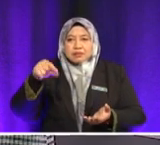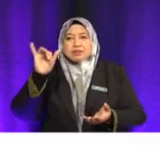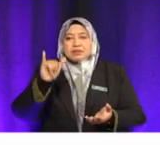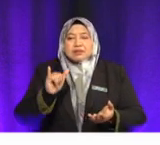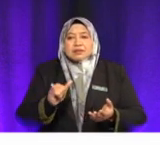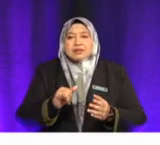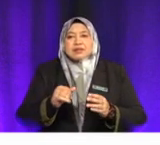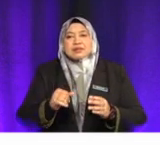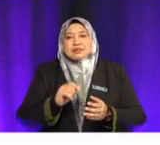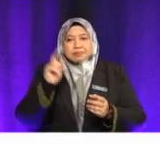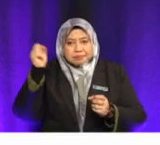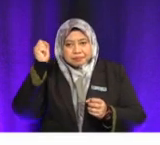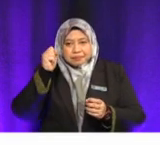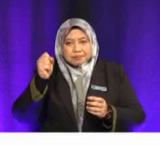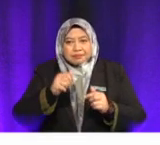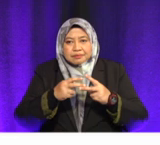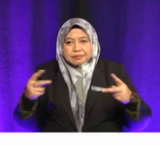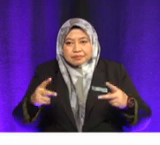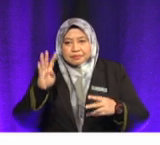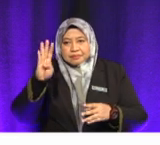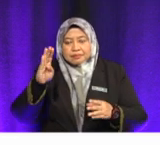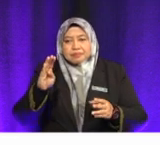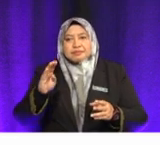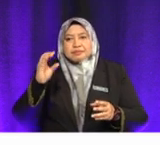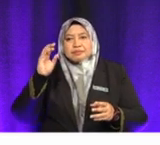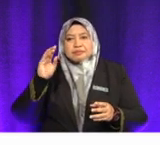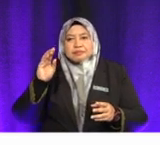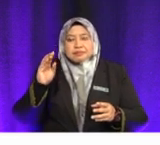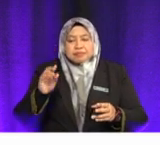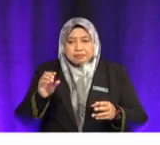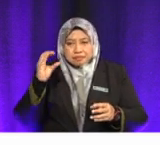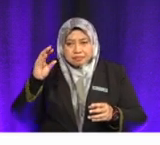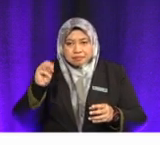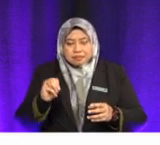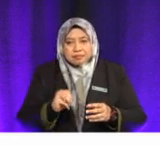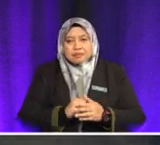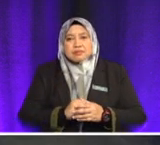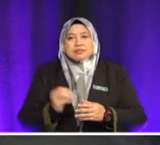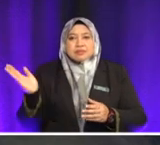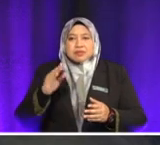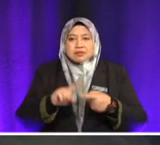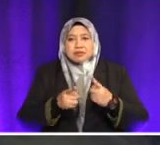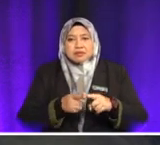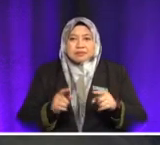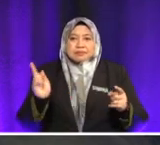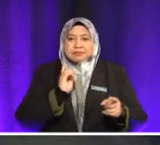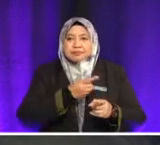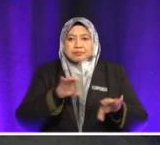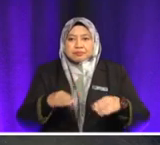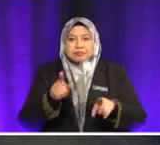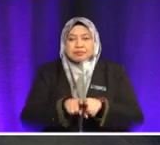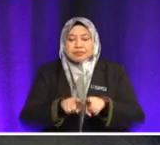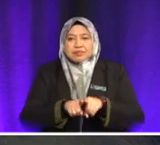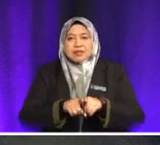unit dari satu titik tetap e Oke Coba sekarang jam kawan-kawan kita coba buat sama-sama